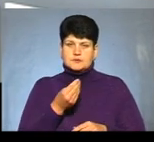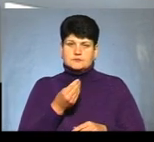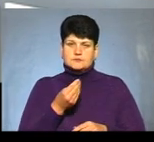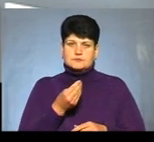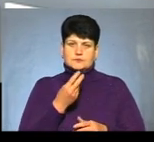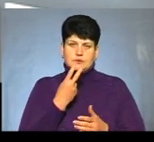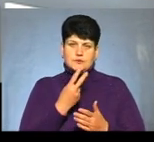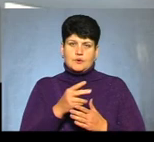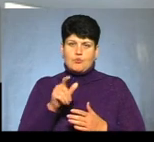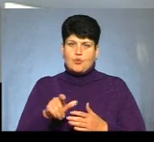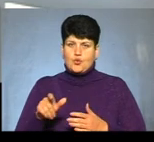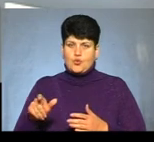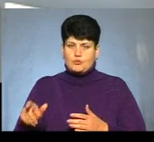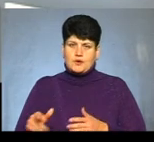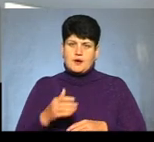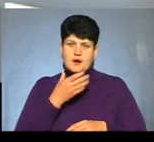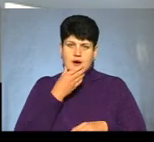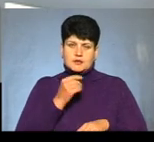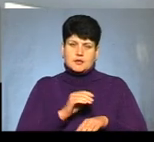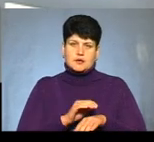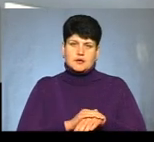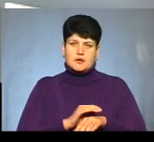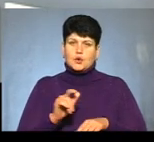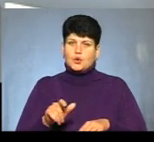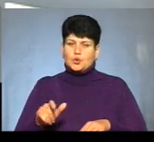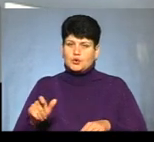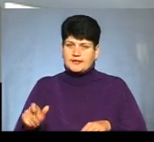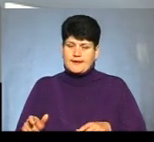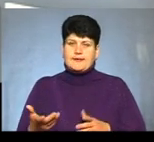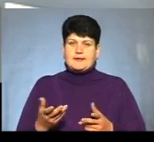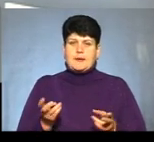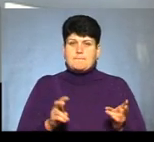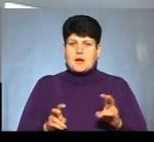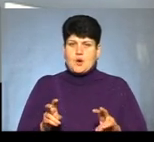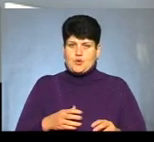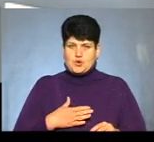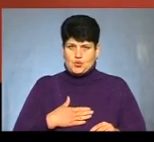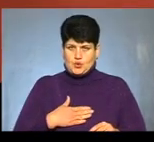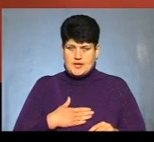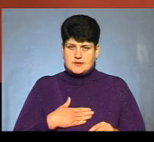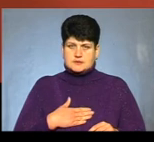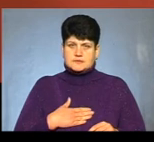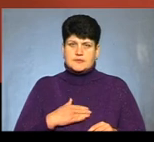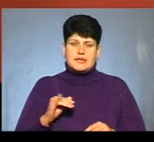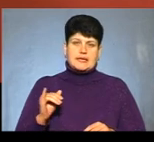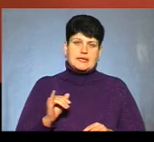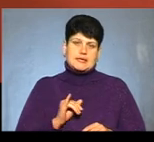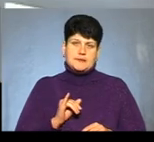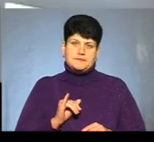гарну публіку і гарних людей, театралів, які приходять до нас.